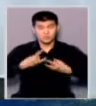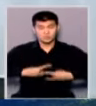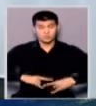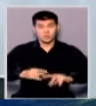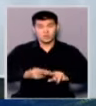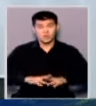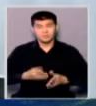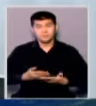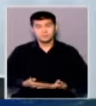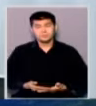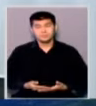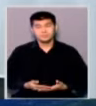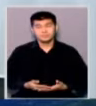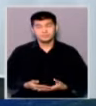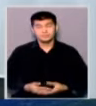босандыруға.